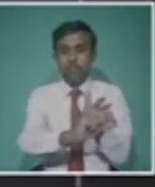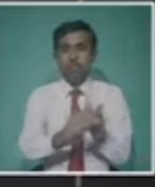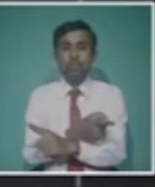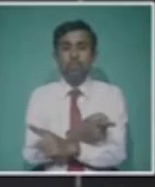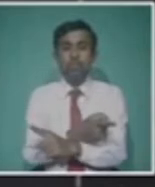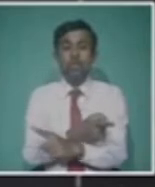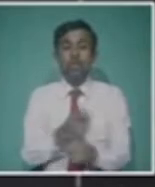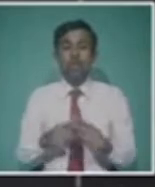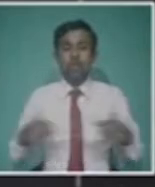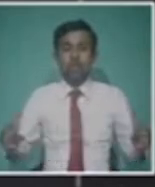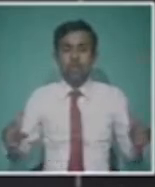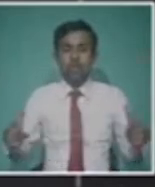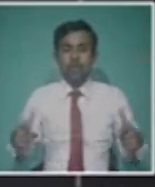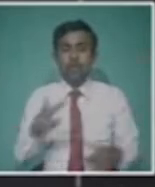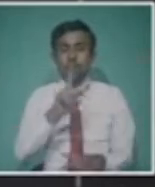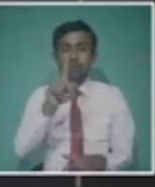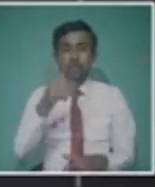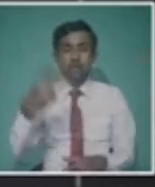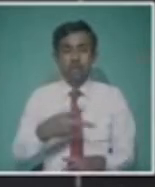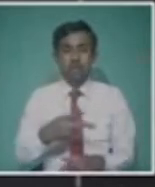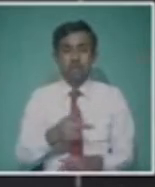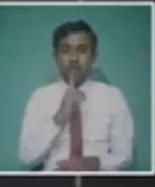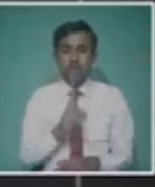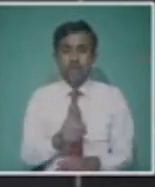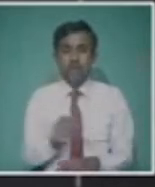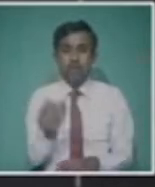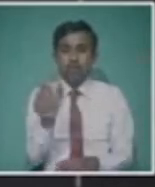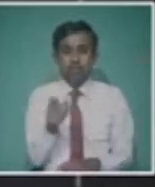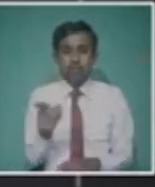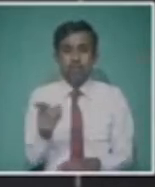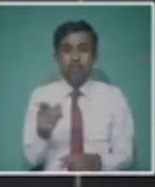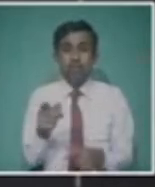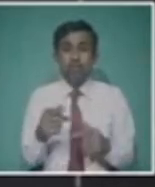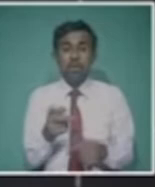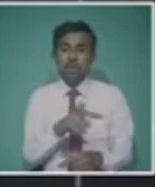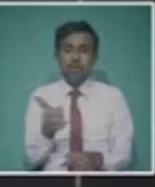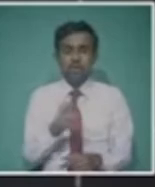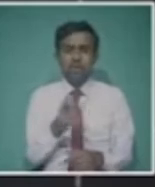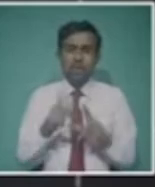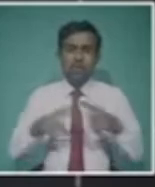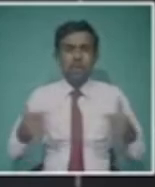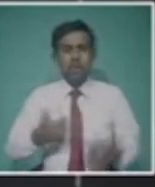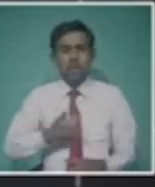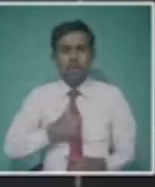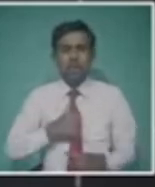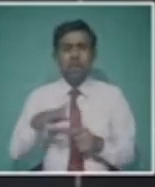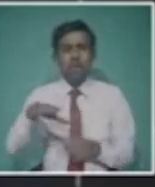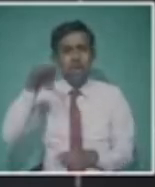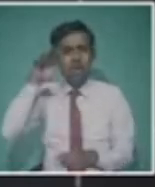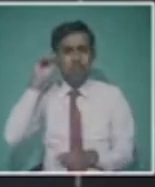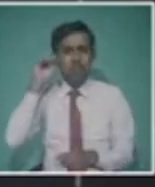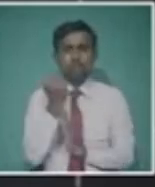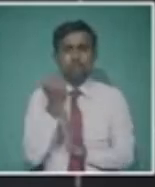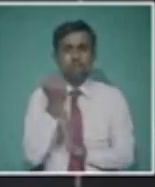ඉගැන්වීමේ මාධ්‍ය. 21 එක උපවගන්තියෙන් කියනවා යම් තැනැත්තෙකුට ජාතික භාෂා දෙකෙන් කවර මාධ්‍යකින් වුවද අධ්‍යාපනය ලැබීමට